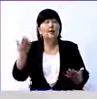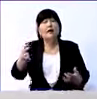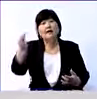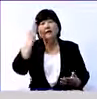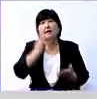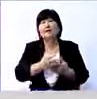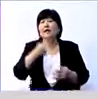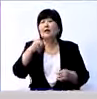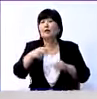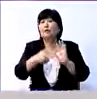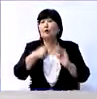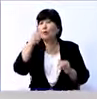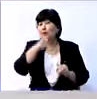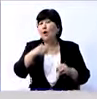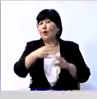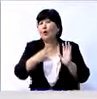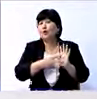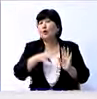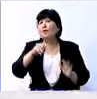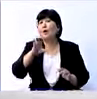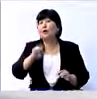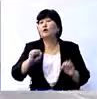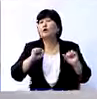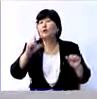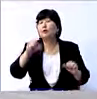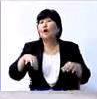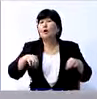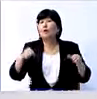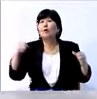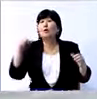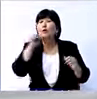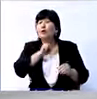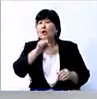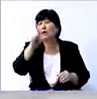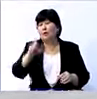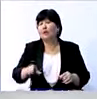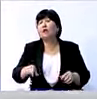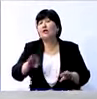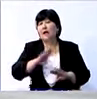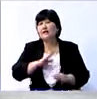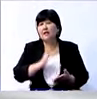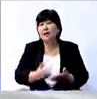сала кетсек, 2018 жылдың 19 маусымында спортшы көлік ұрыларының қолынан қаза тапты.